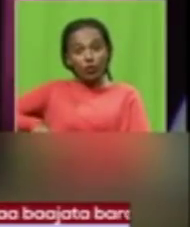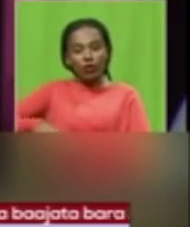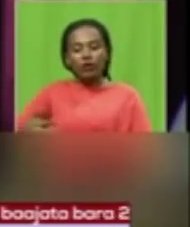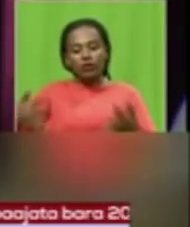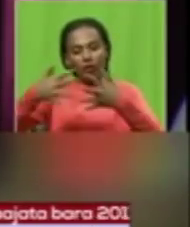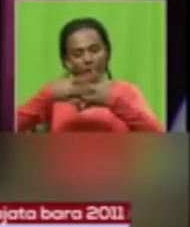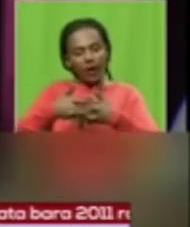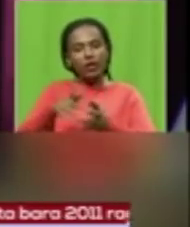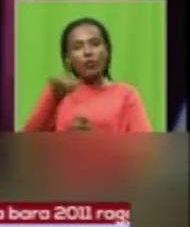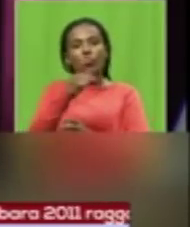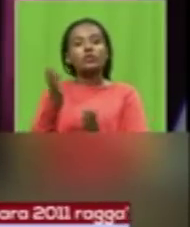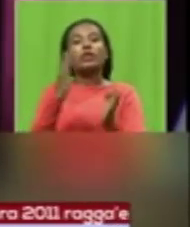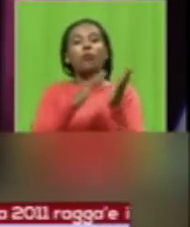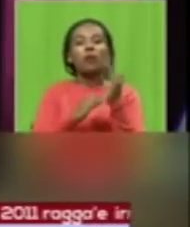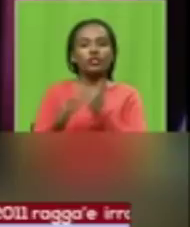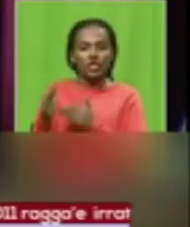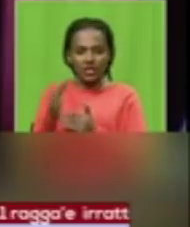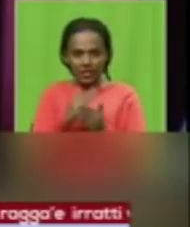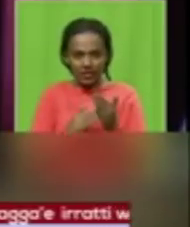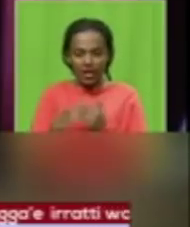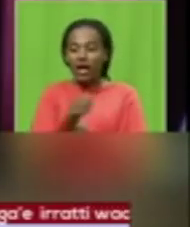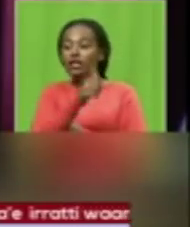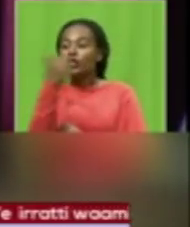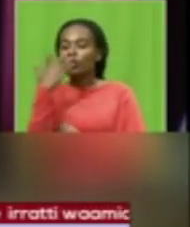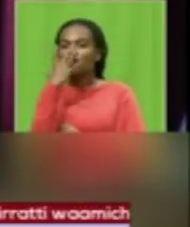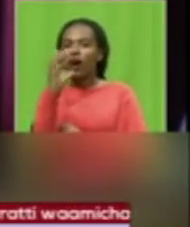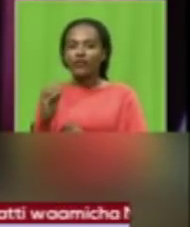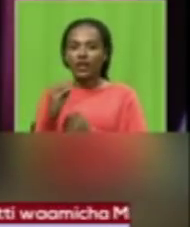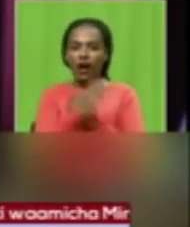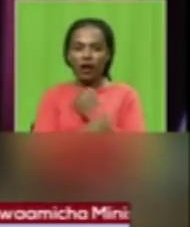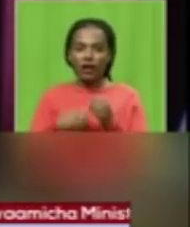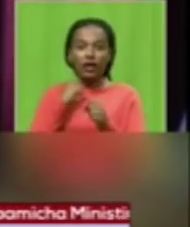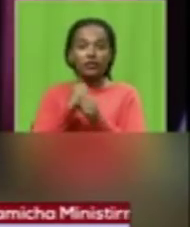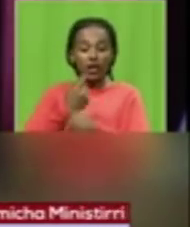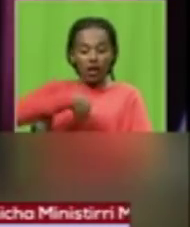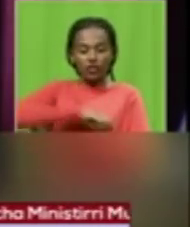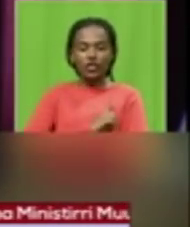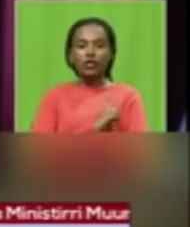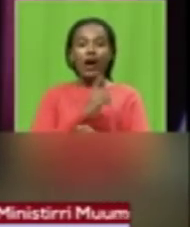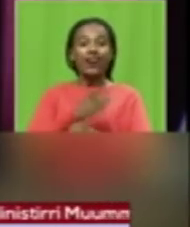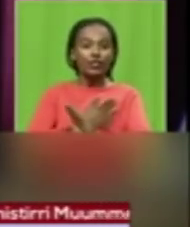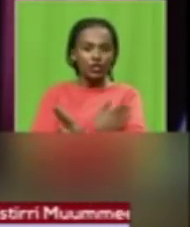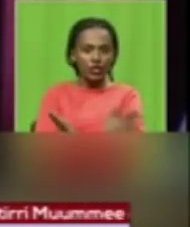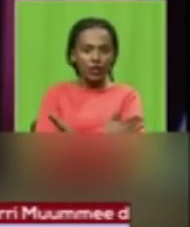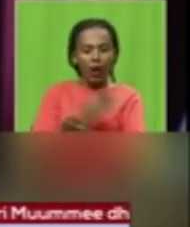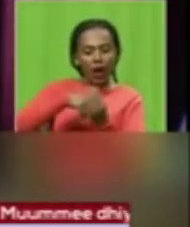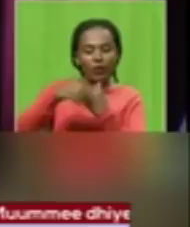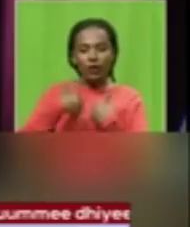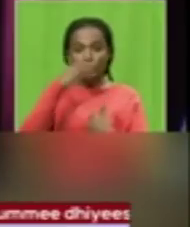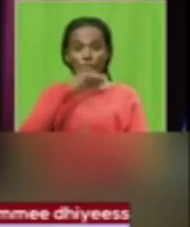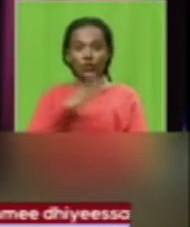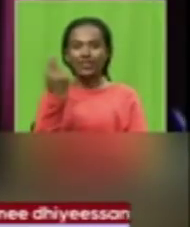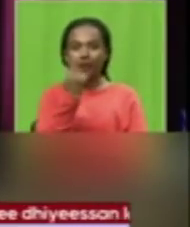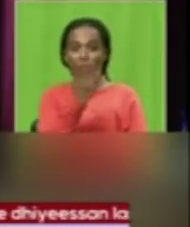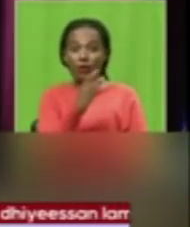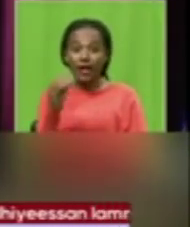hordofa. Qulqullinni barnootaa ammoo baay'ee laafaadha. Kun ammoo kisaaraadha. guddina awas dinagdee fi siyaasaafis